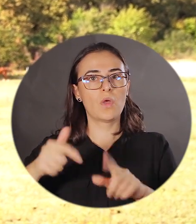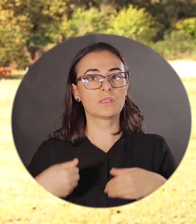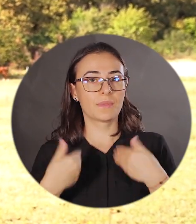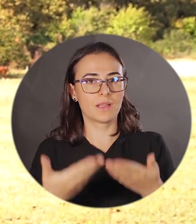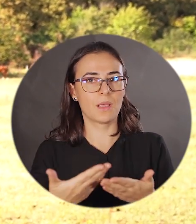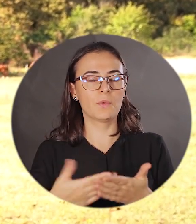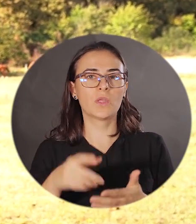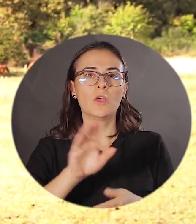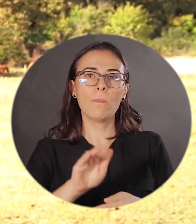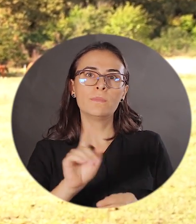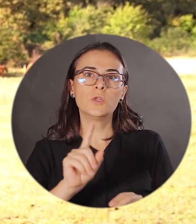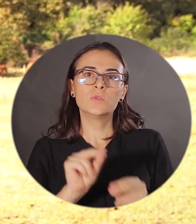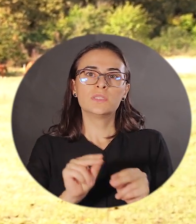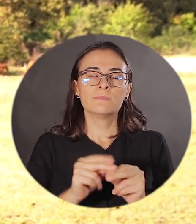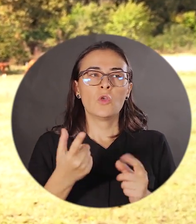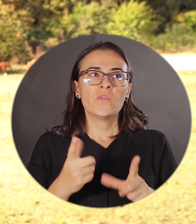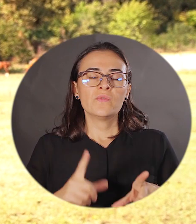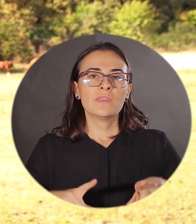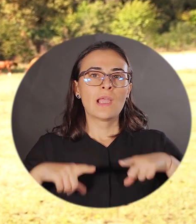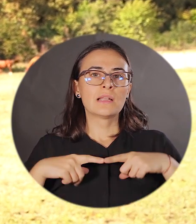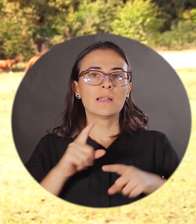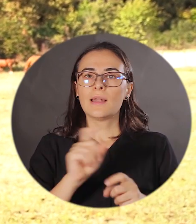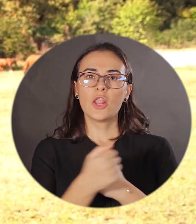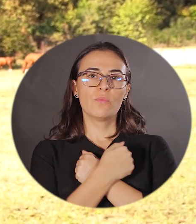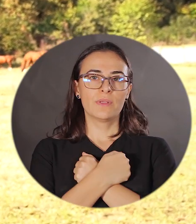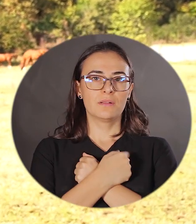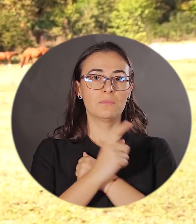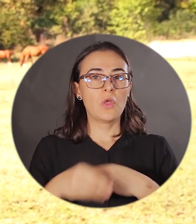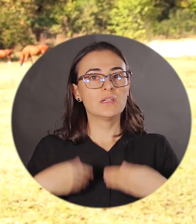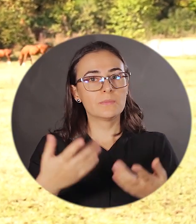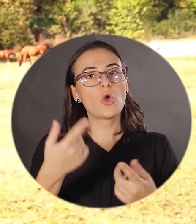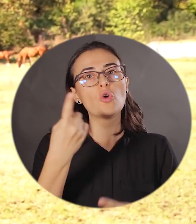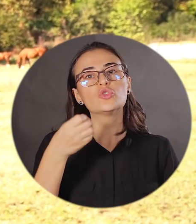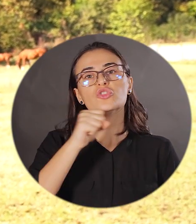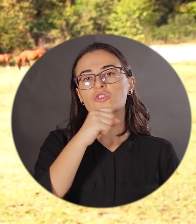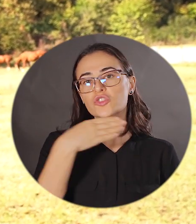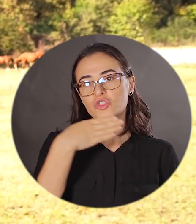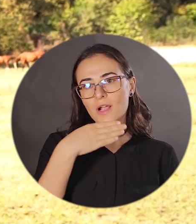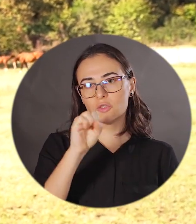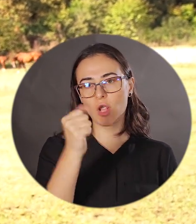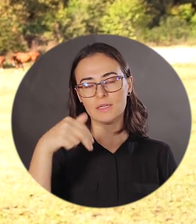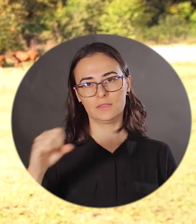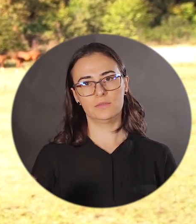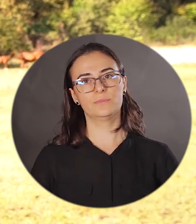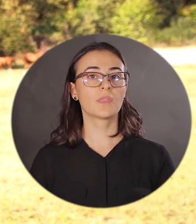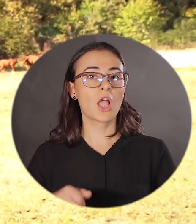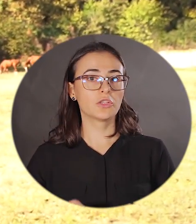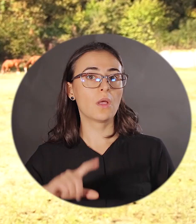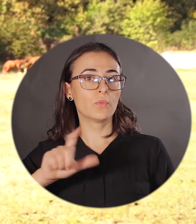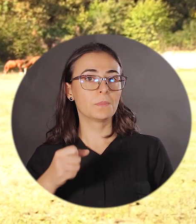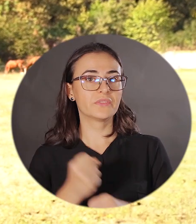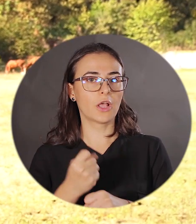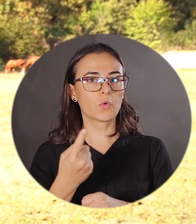alege personalul acestui loc să le dea posibilitatea de a le fi ușor în viață. Cum? Primindu-ne să facem aceste